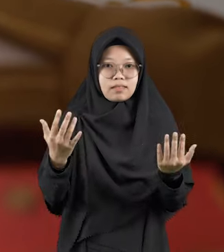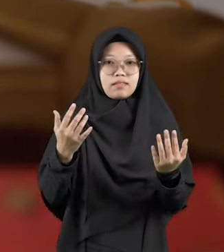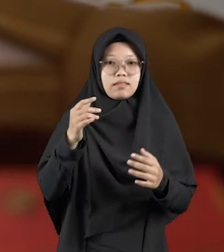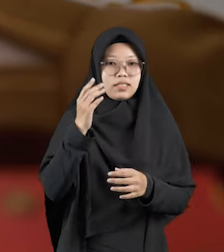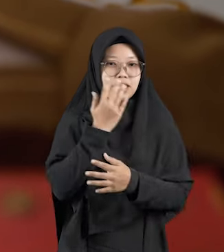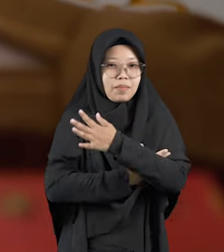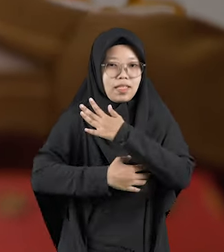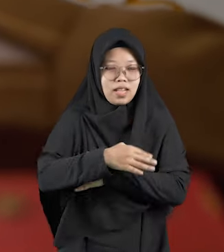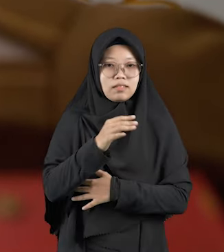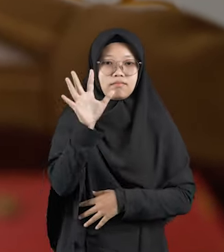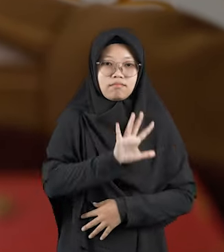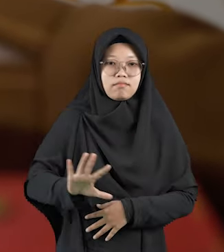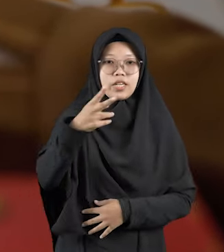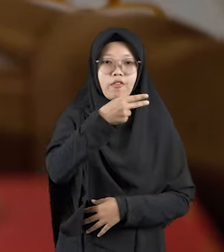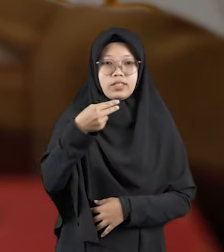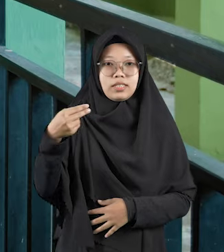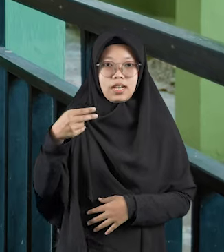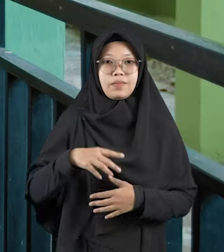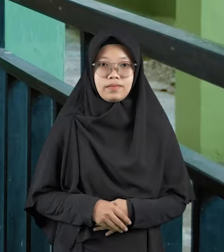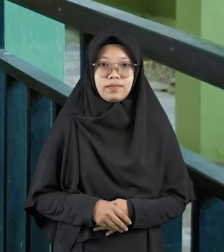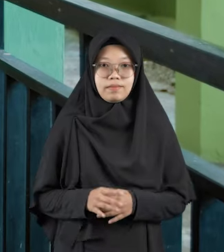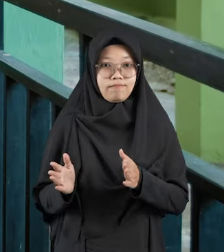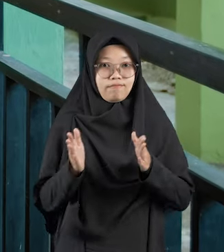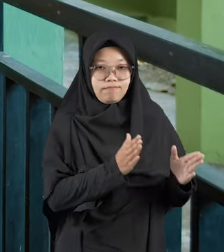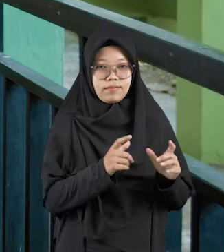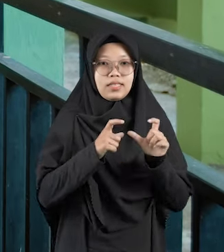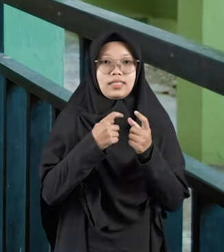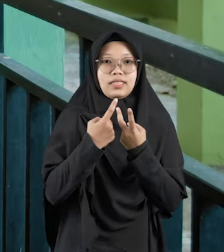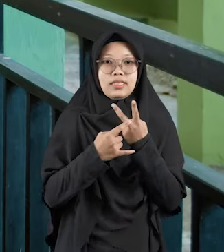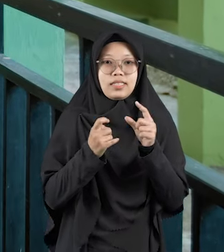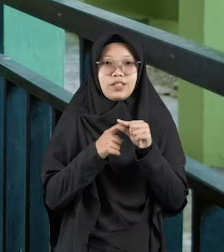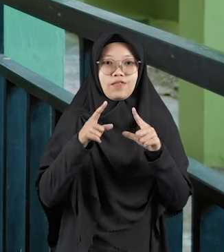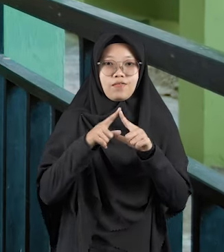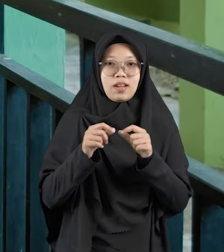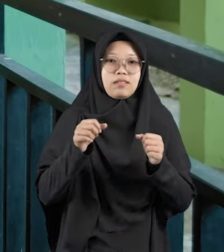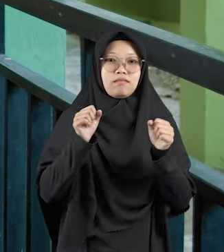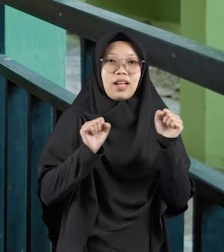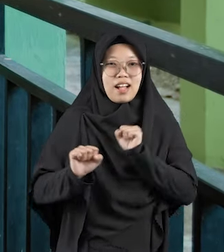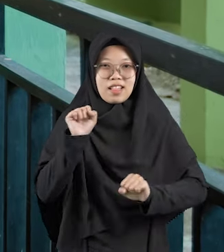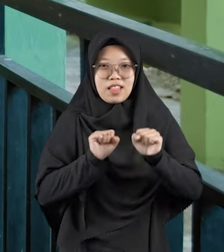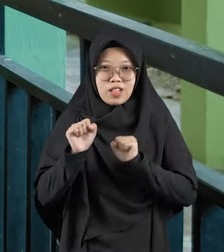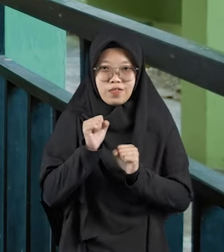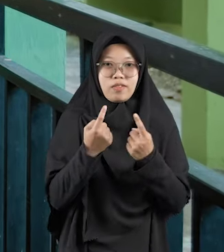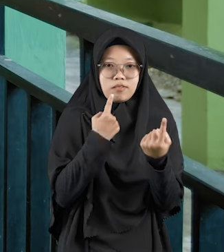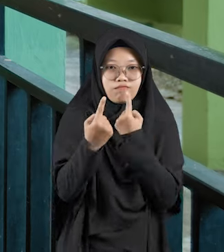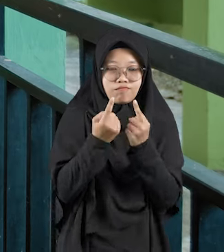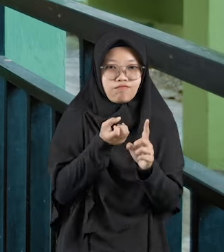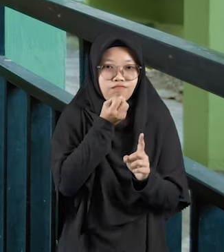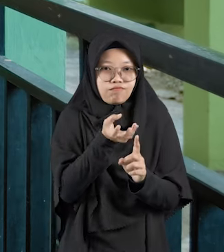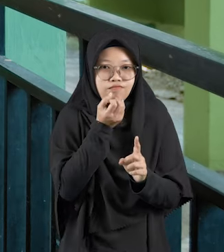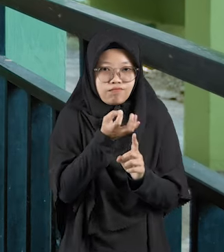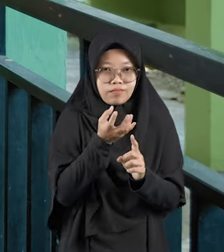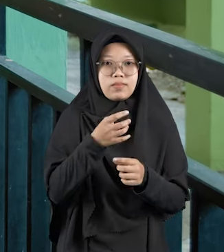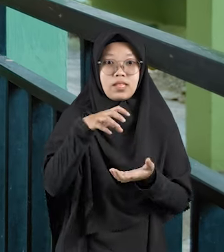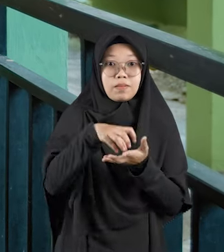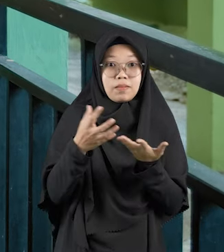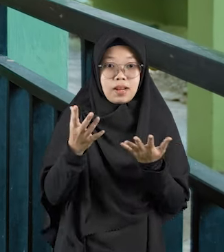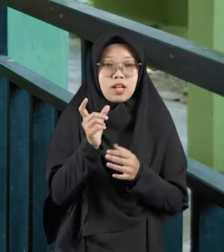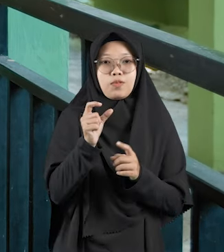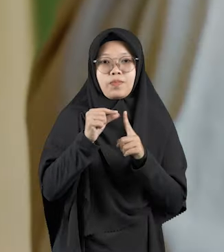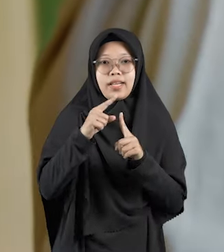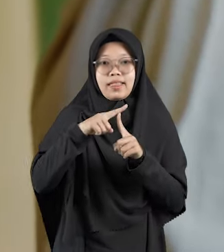para disabilitas di seluruh Indonesia. Selain itu, Syifa juga aktif sebagai instruktur konseling di